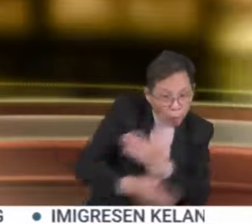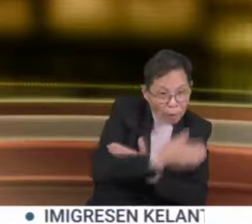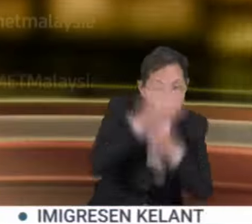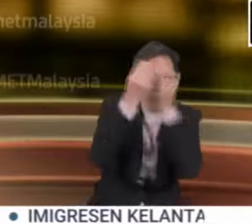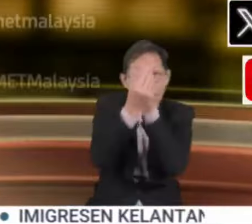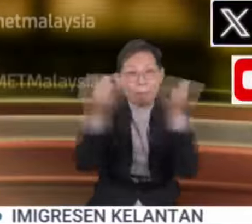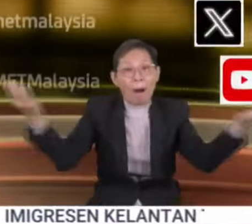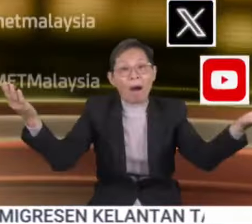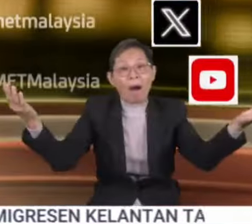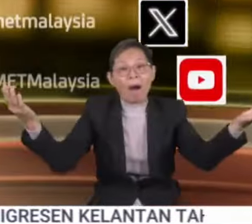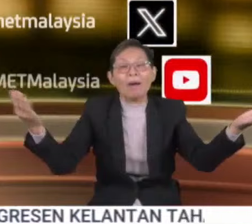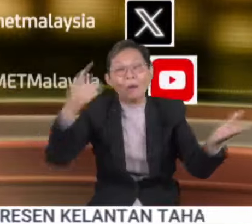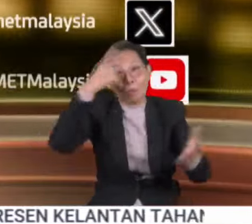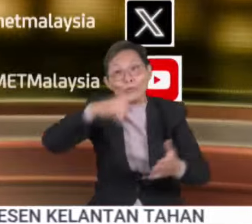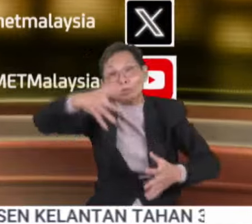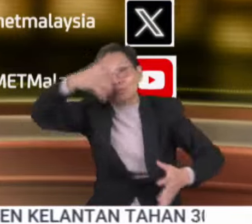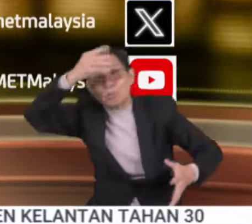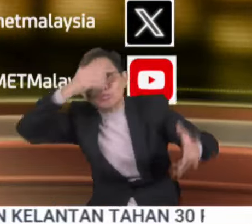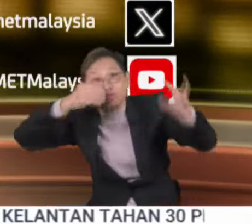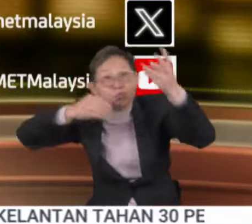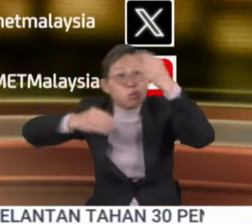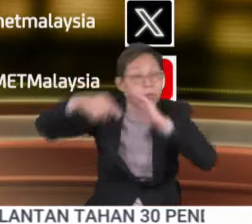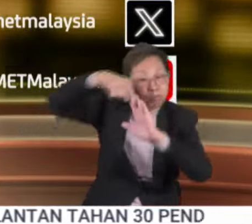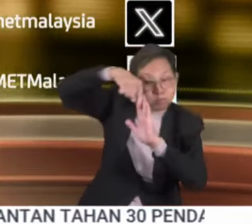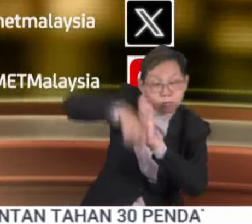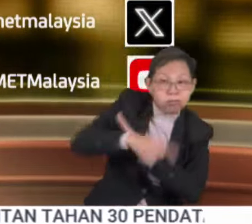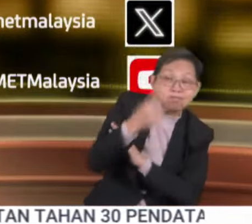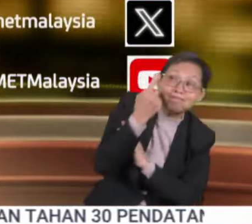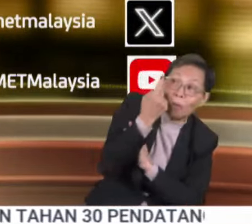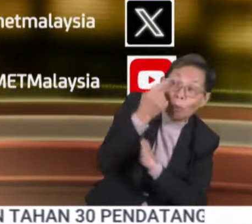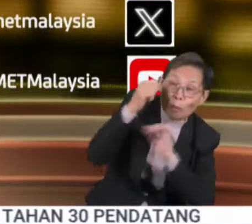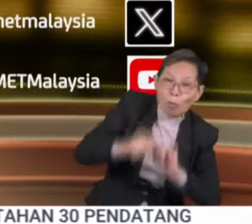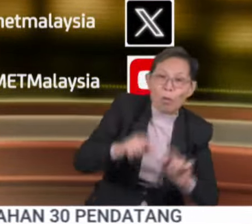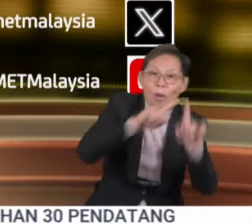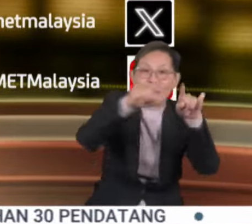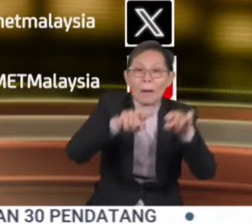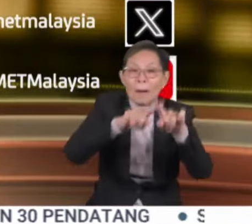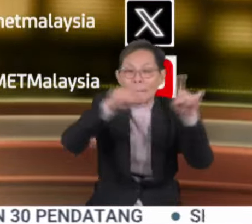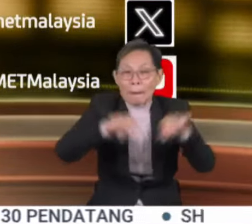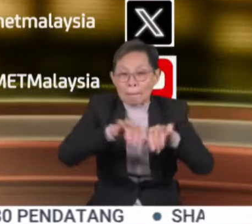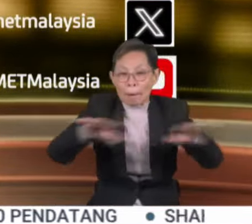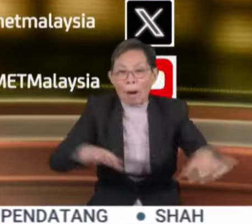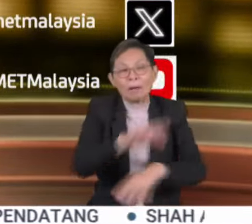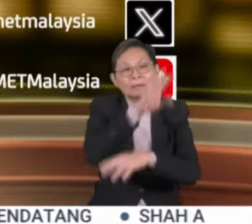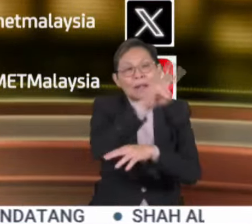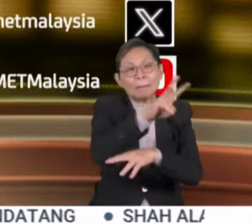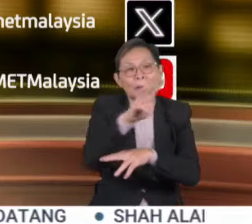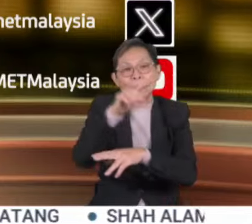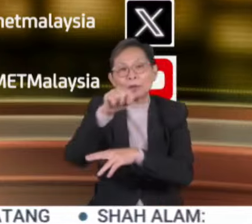saya kongsikan dengan anda. Bagi anda untuk mendapatkan informasi yang lebih terkini, anda boleh layari laman sesawang kami di